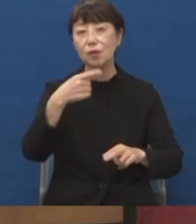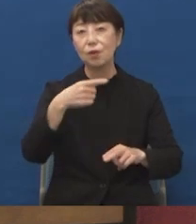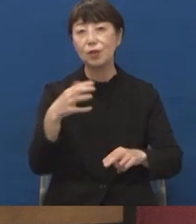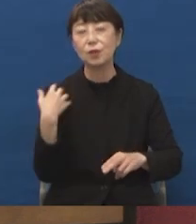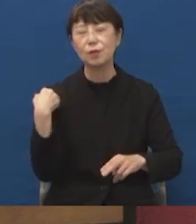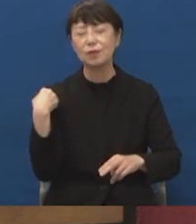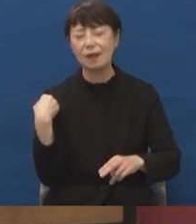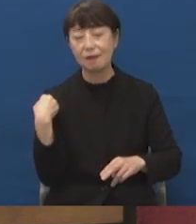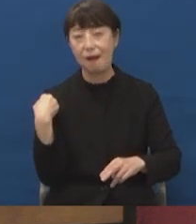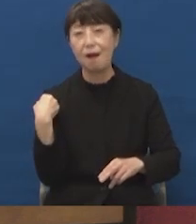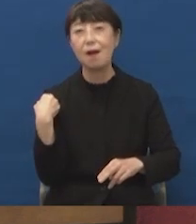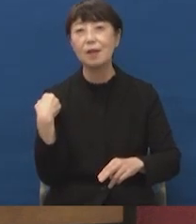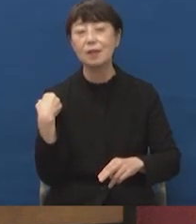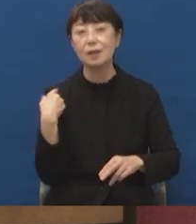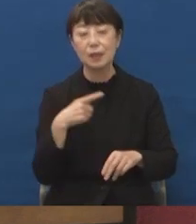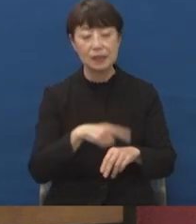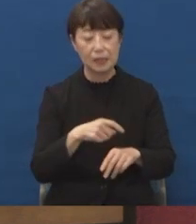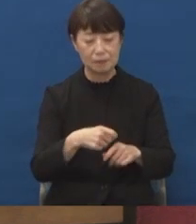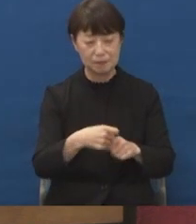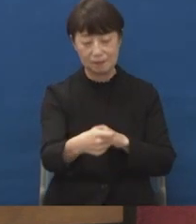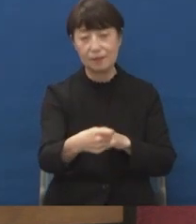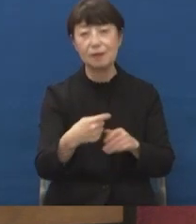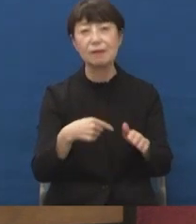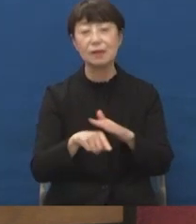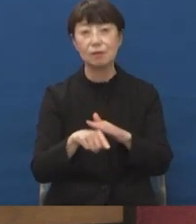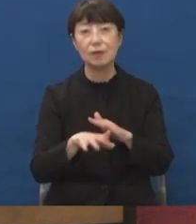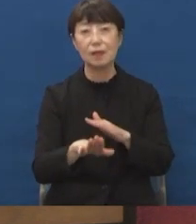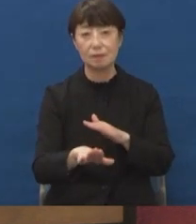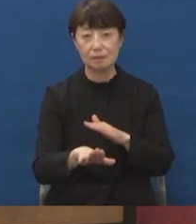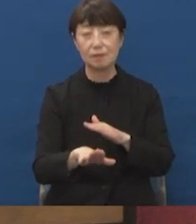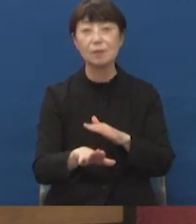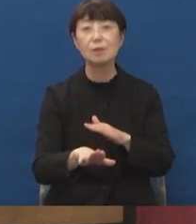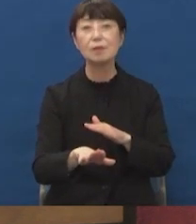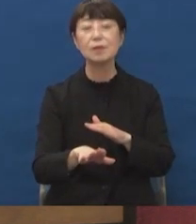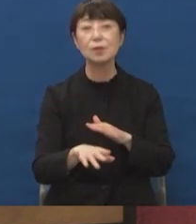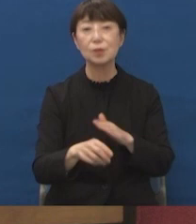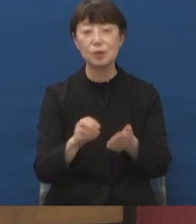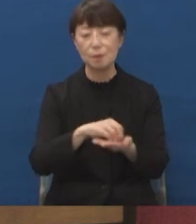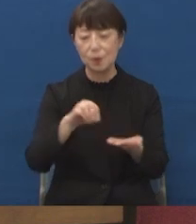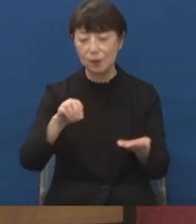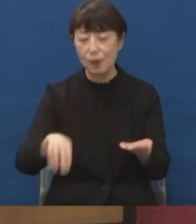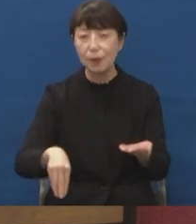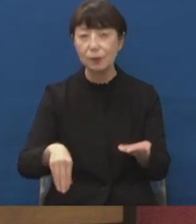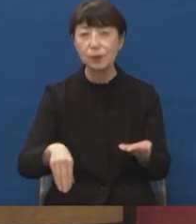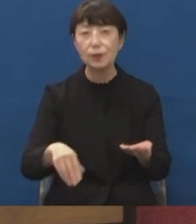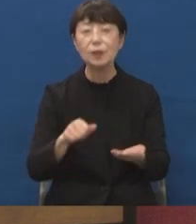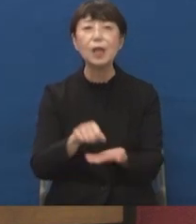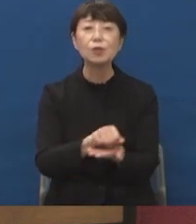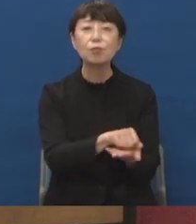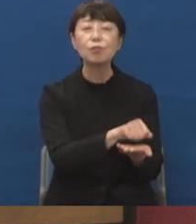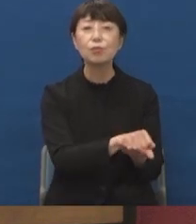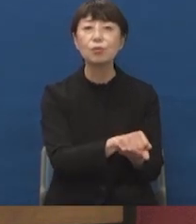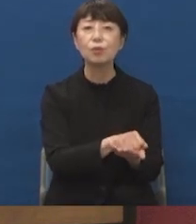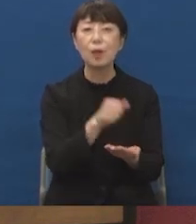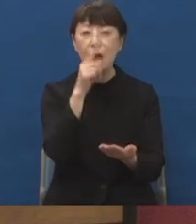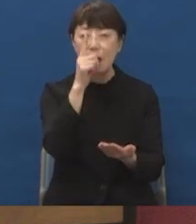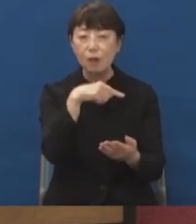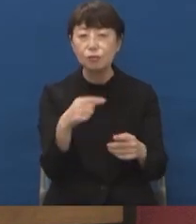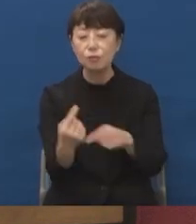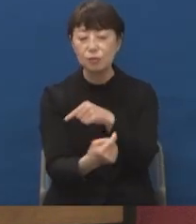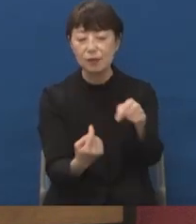担が長時間労働の原因となって、給食による欠員が増え、悪循環を招い